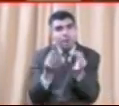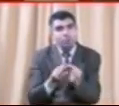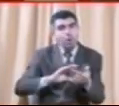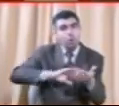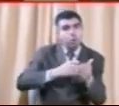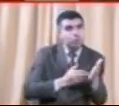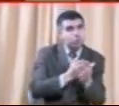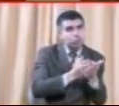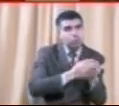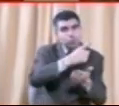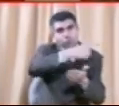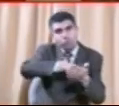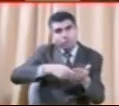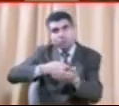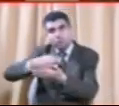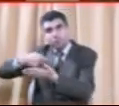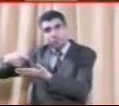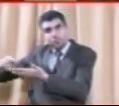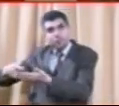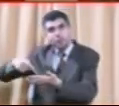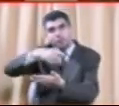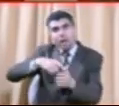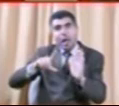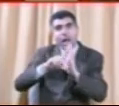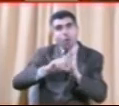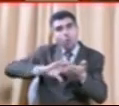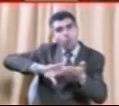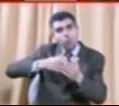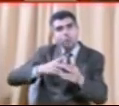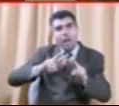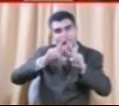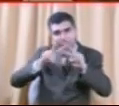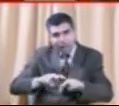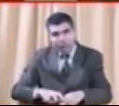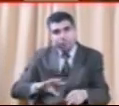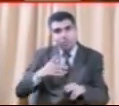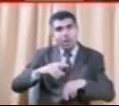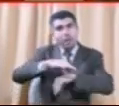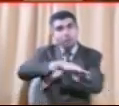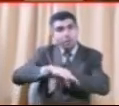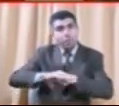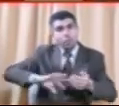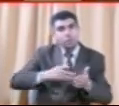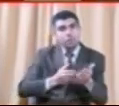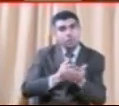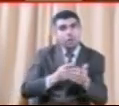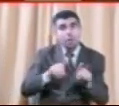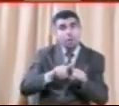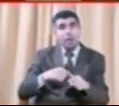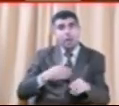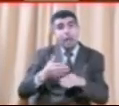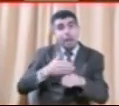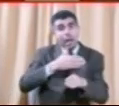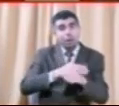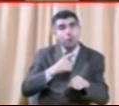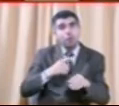التنظيم القضائي، لكن أيضا سنشتغل على كافة القوانين المنظمة المهن. ويكفي أن أشير إلى أنه قد أحيل على